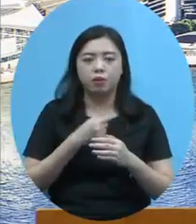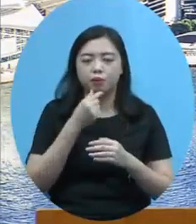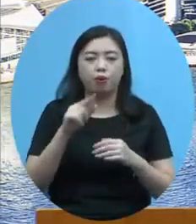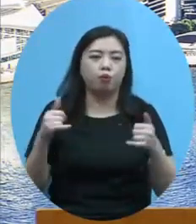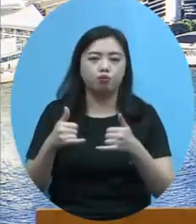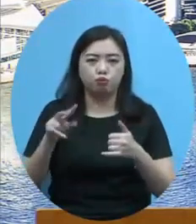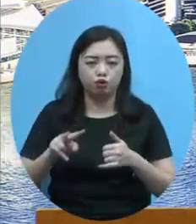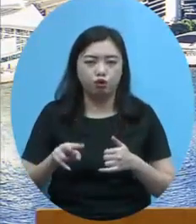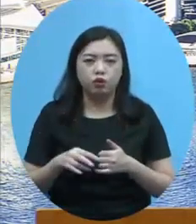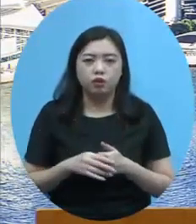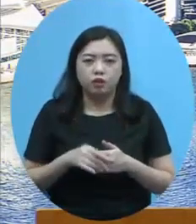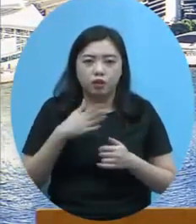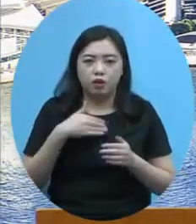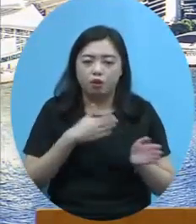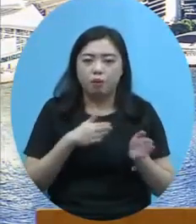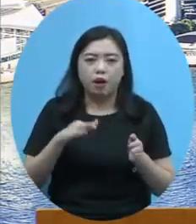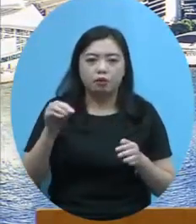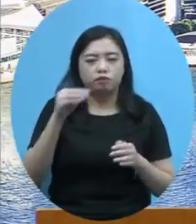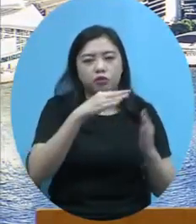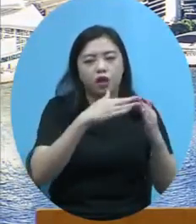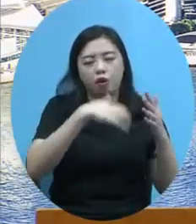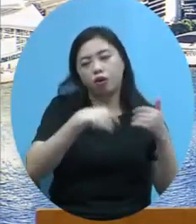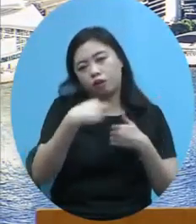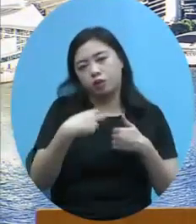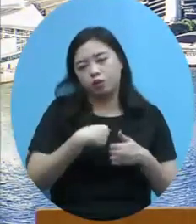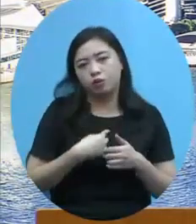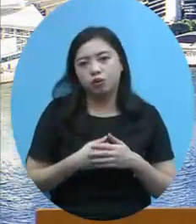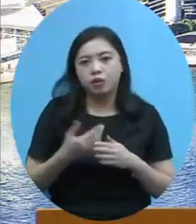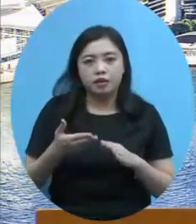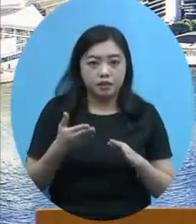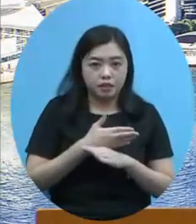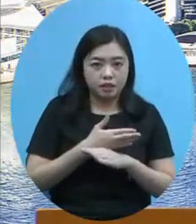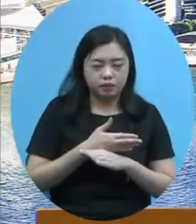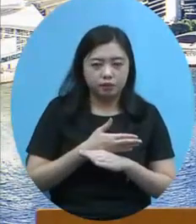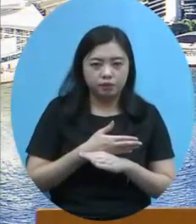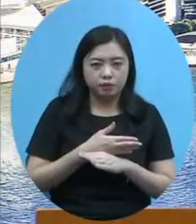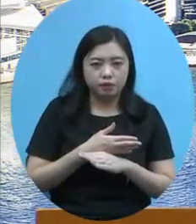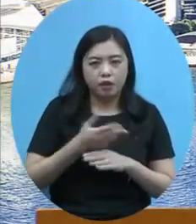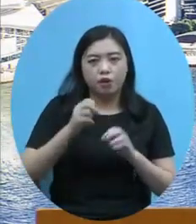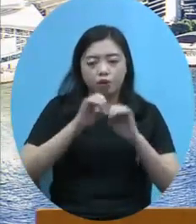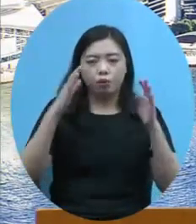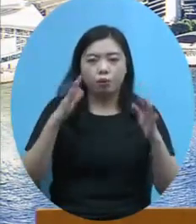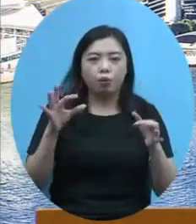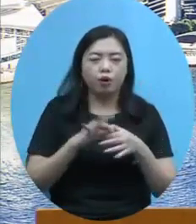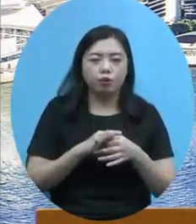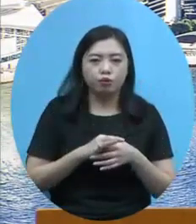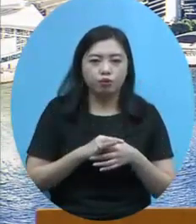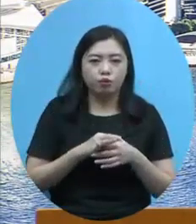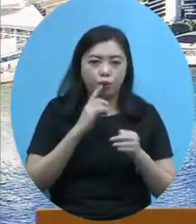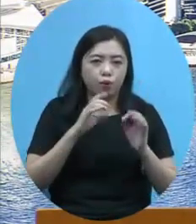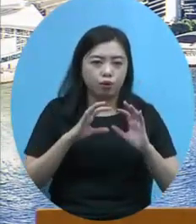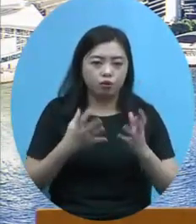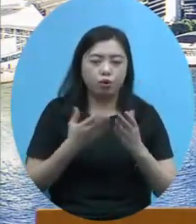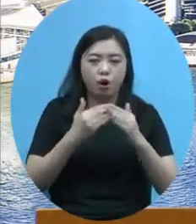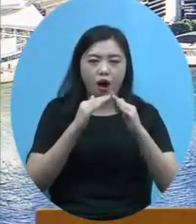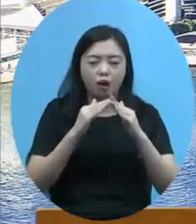切接觸者啦，安排咗佢哋係家居檢疫嘅。咁另外先前公佈過嘅有群組嘅